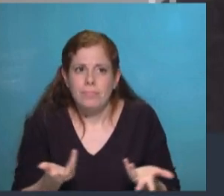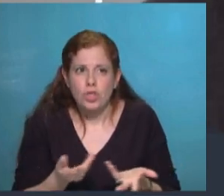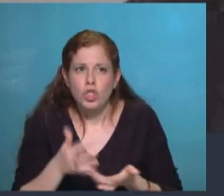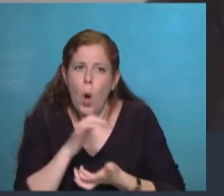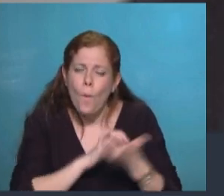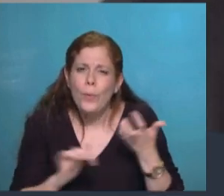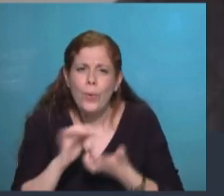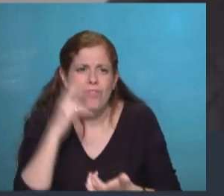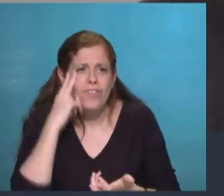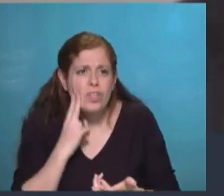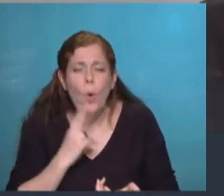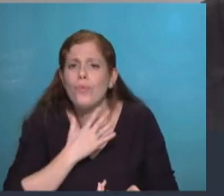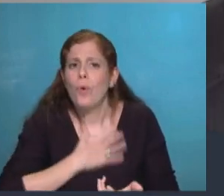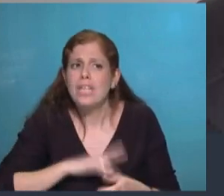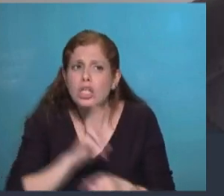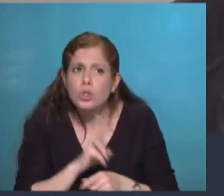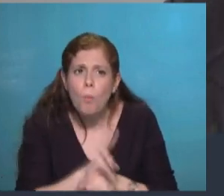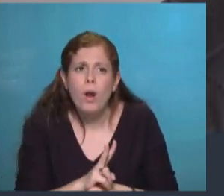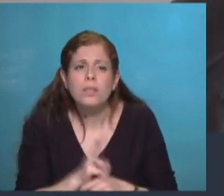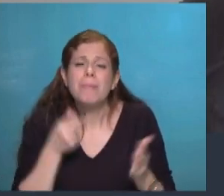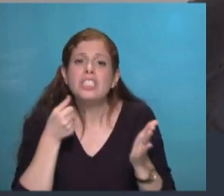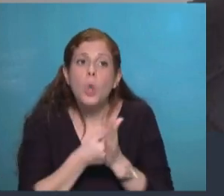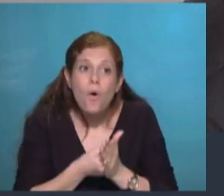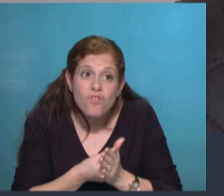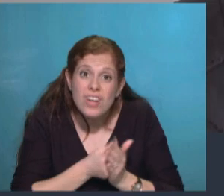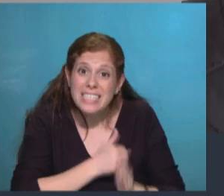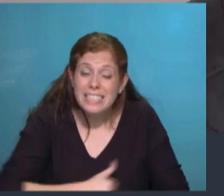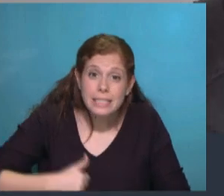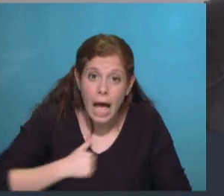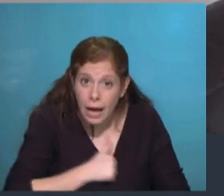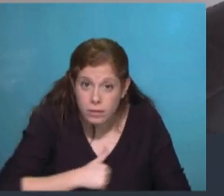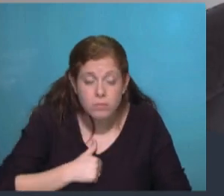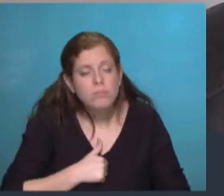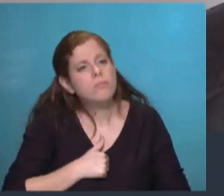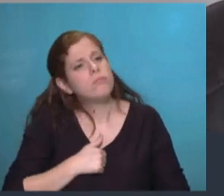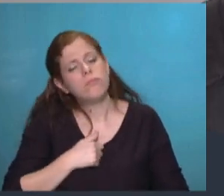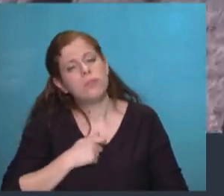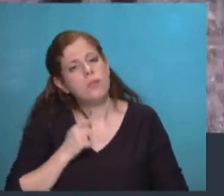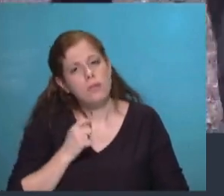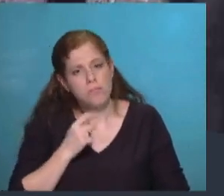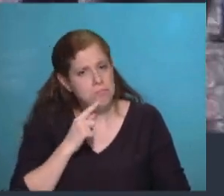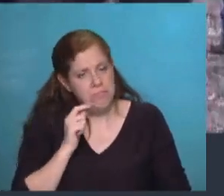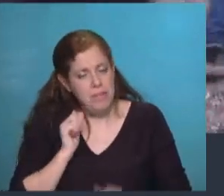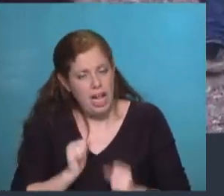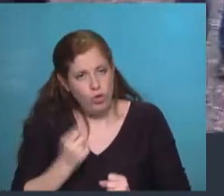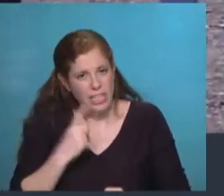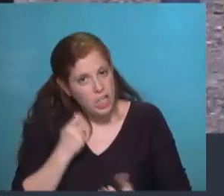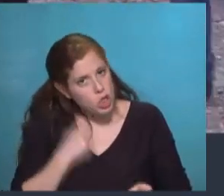שערוריות ובדיחות ורוצה לשמור על זה, בסוף, לצערי, היא תשלם ביוקר.